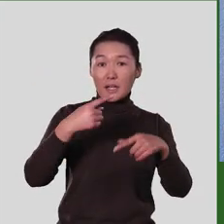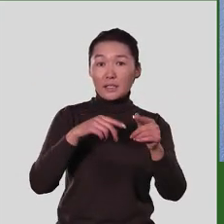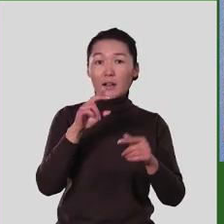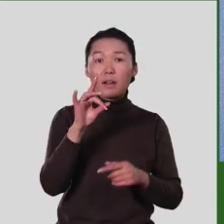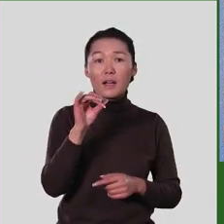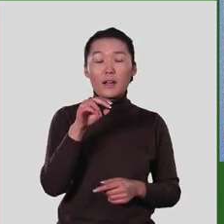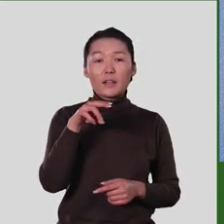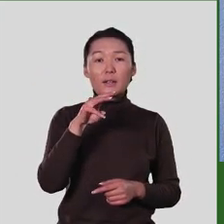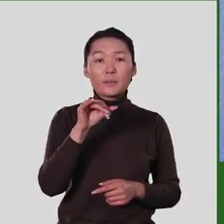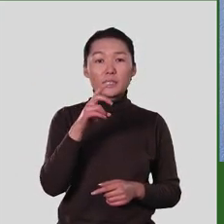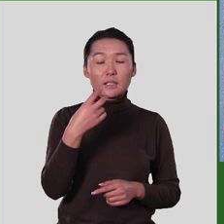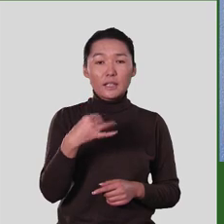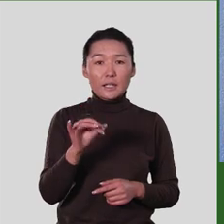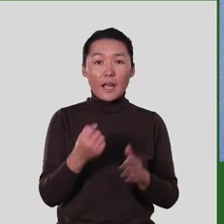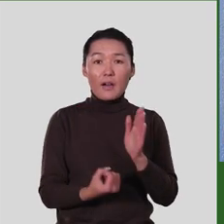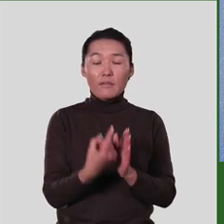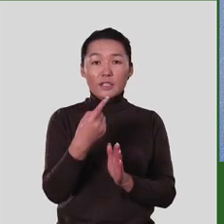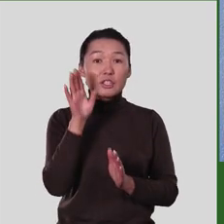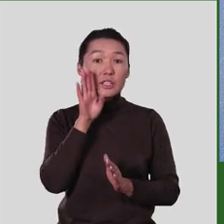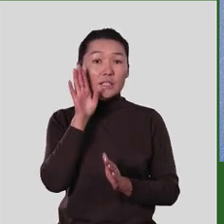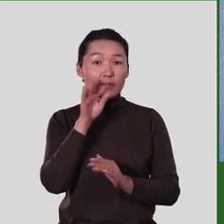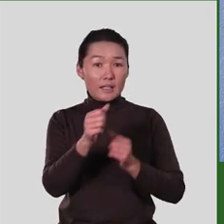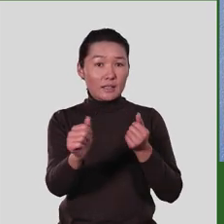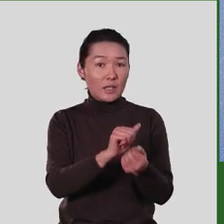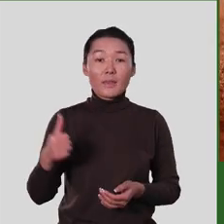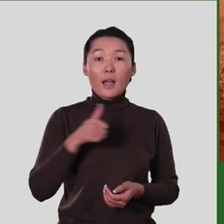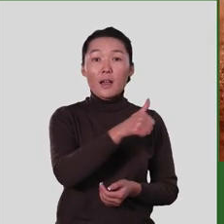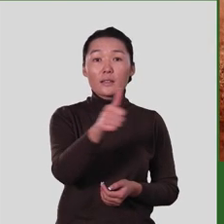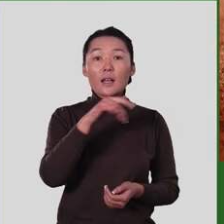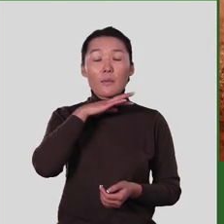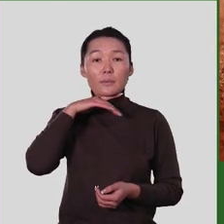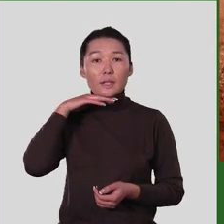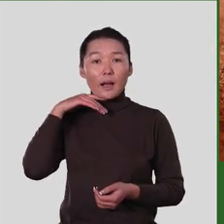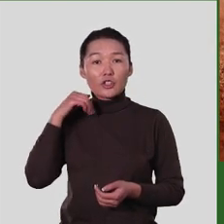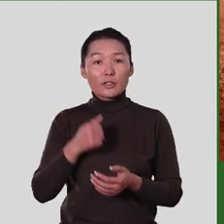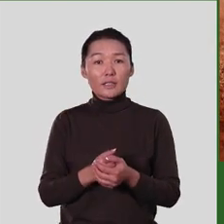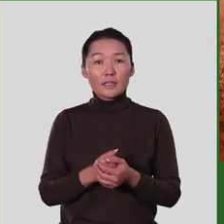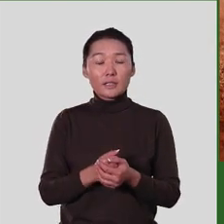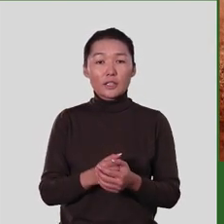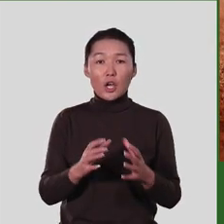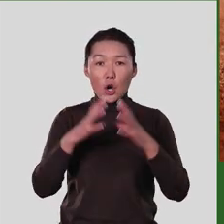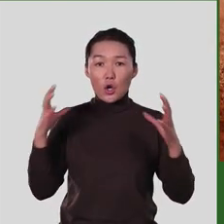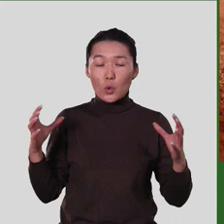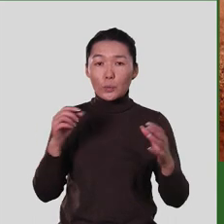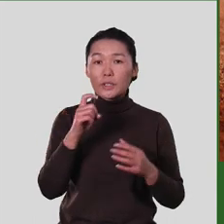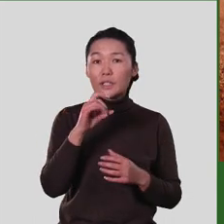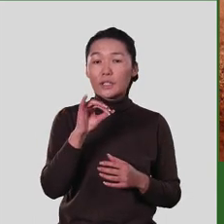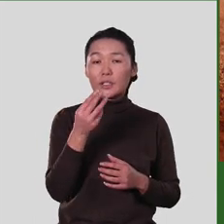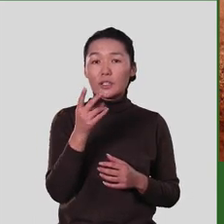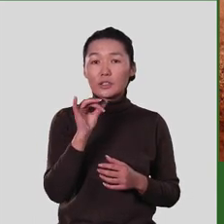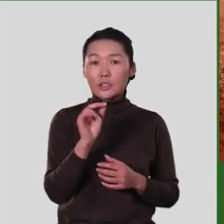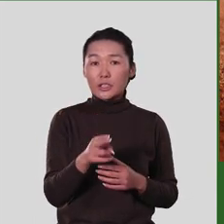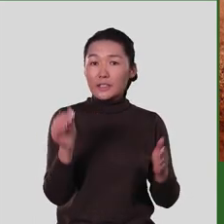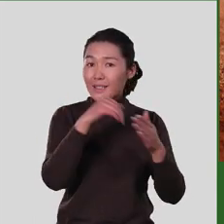рептилий, вышедших из воды на сушу. Самый многочисленный, самый крупный хищник материка не относится